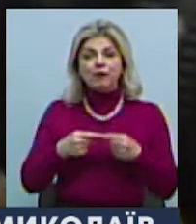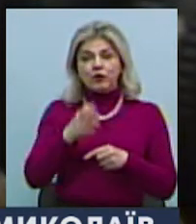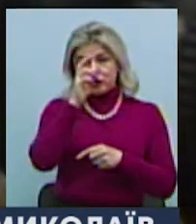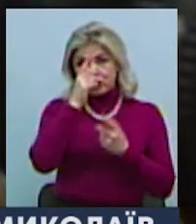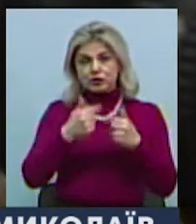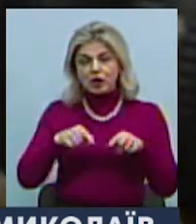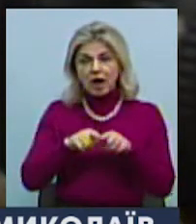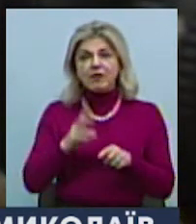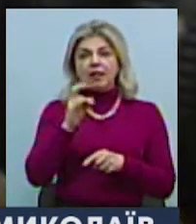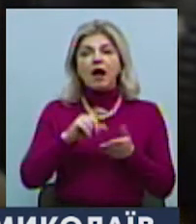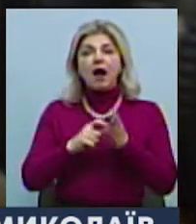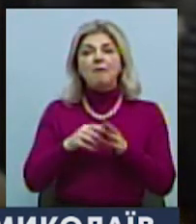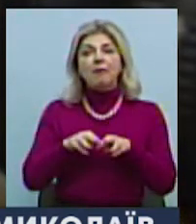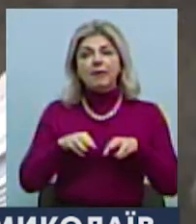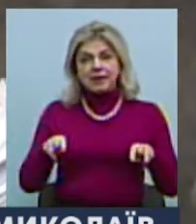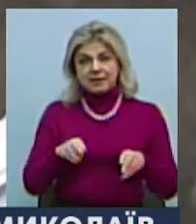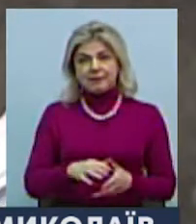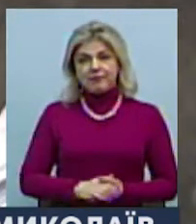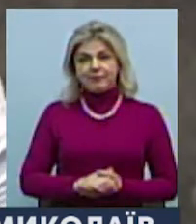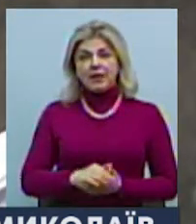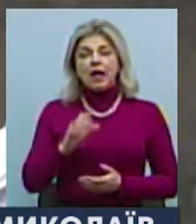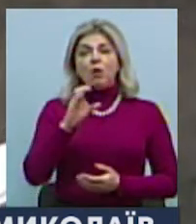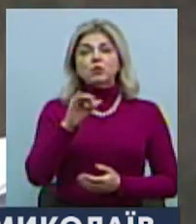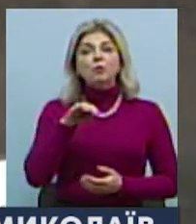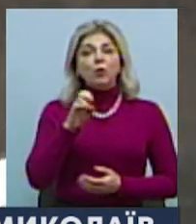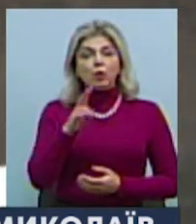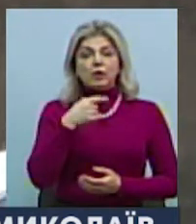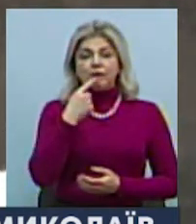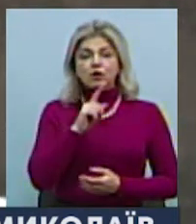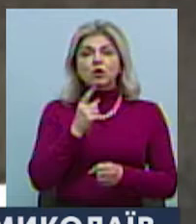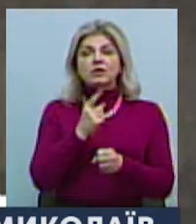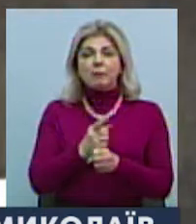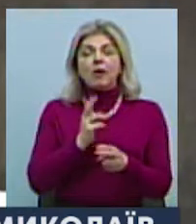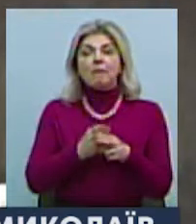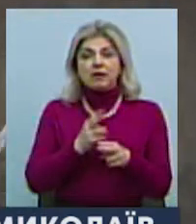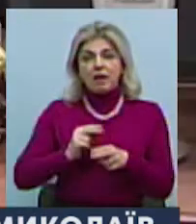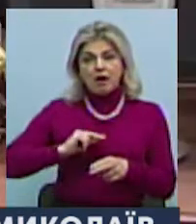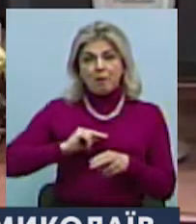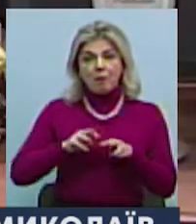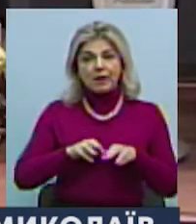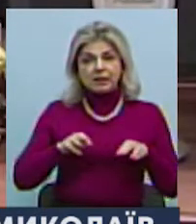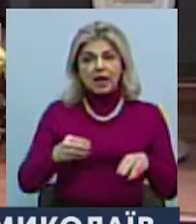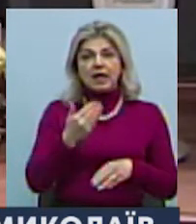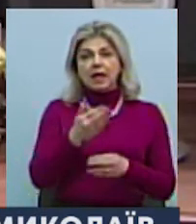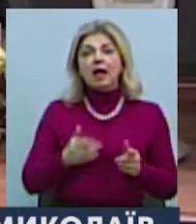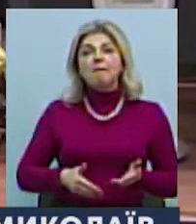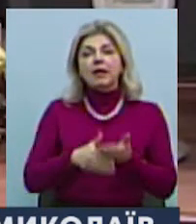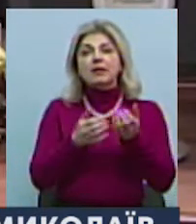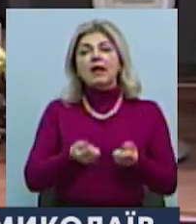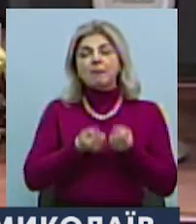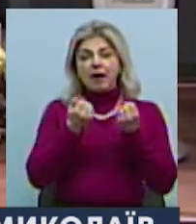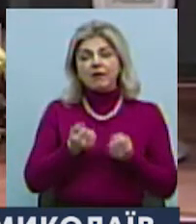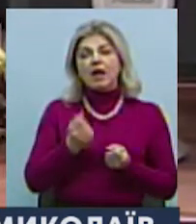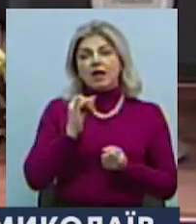Кабінет міністрів і окремі міністерства. Сама Уляна Супрун каже, заборона блокує роботу міністерства. Її підтримав і міністр юстиції